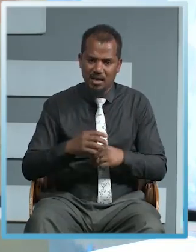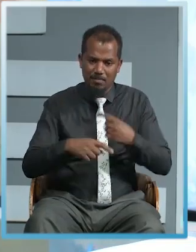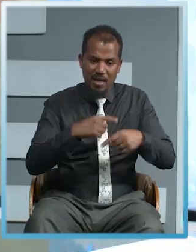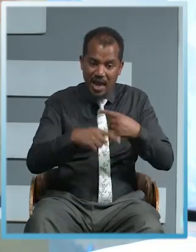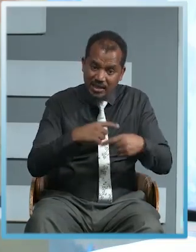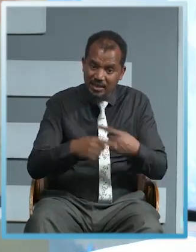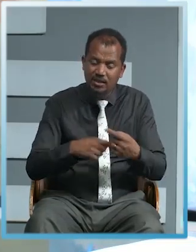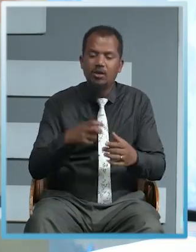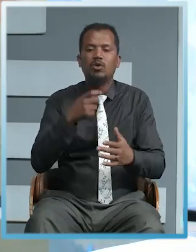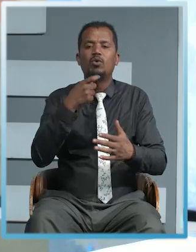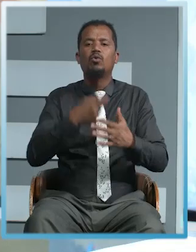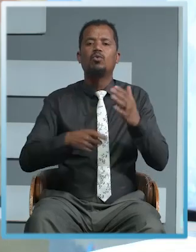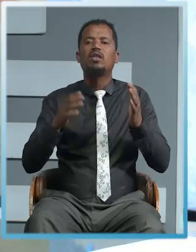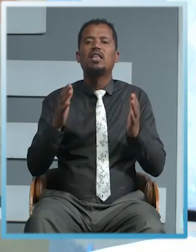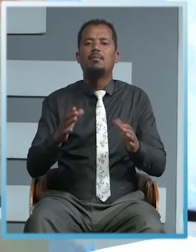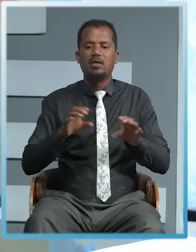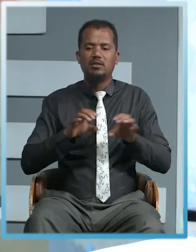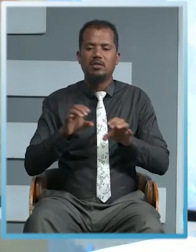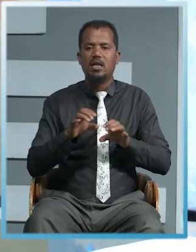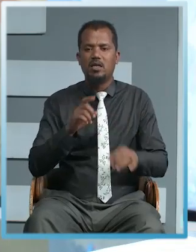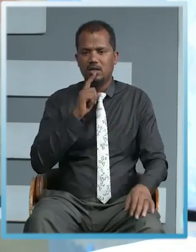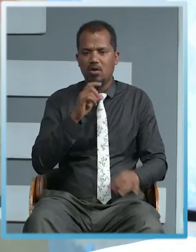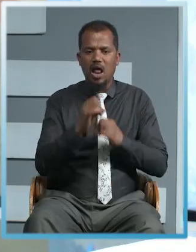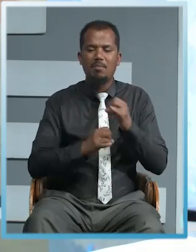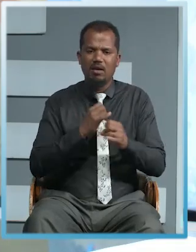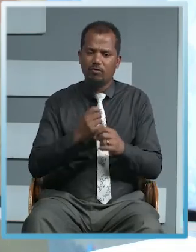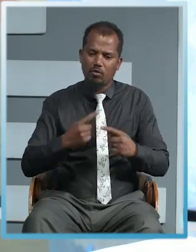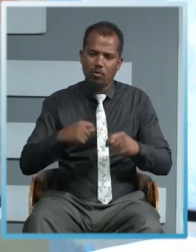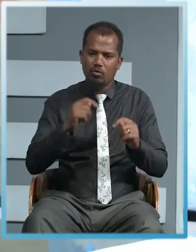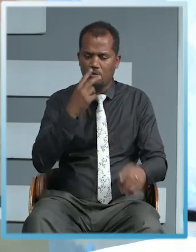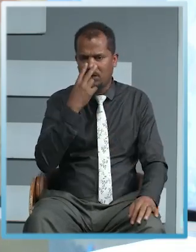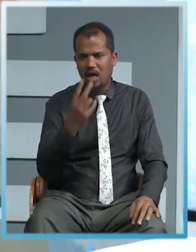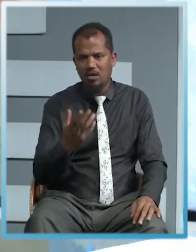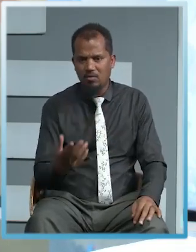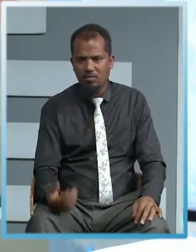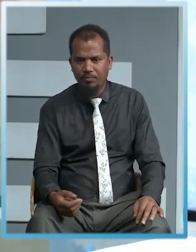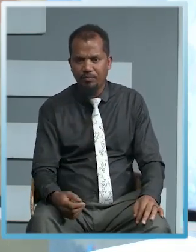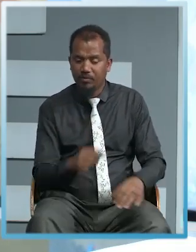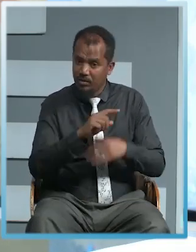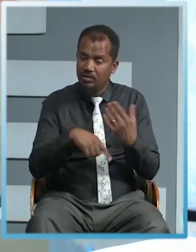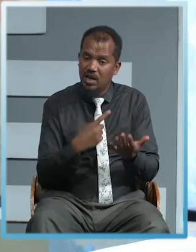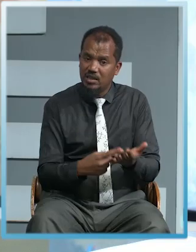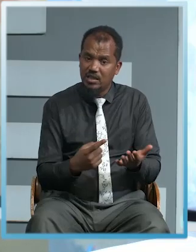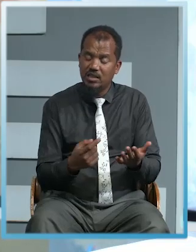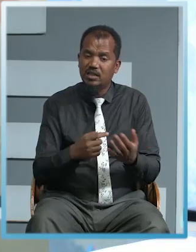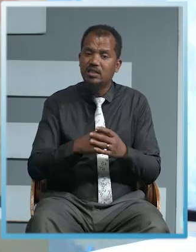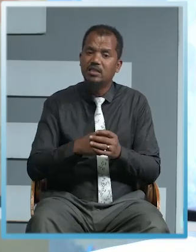መሄድ ውጤታማ ሲያደርግ ነው ዓለም አቀፍ ተሞክሮ የሚታየው ማለት ነው።